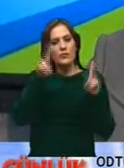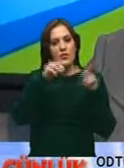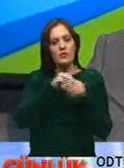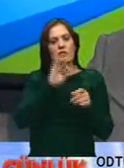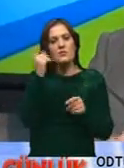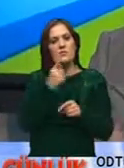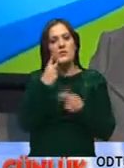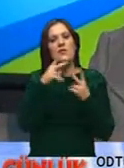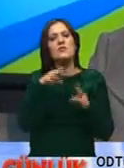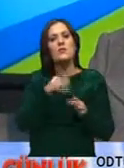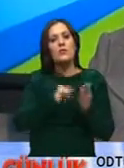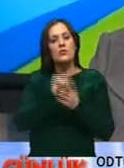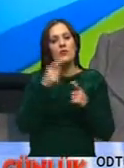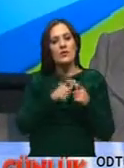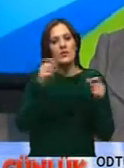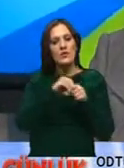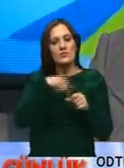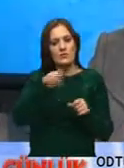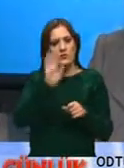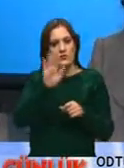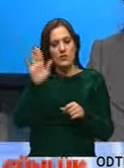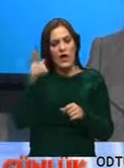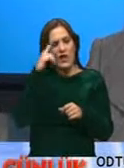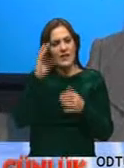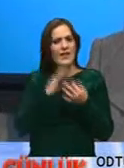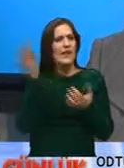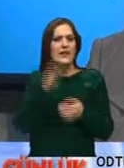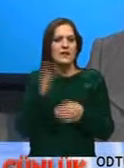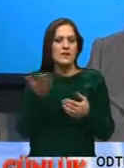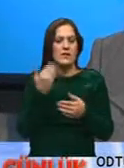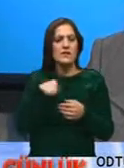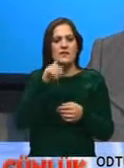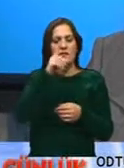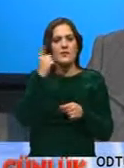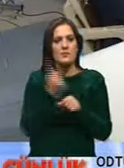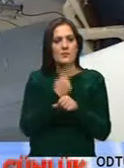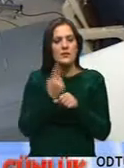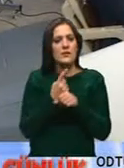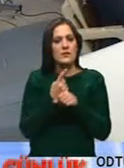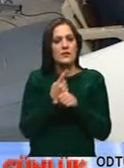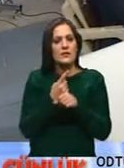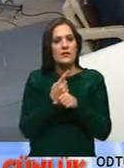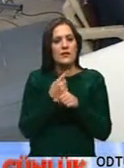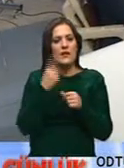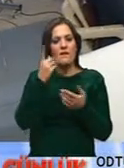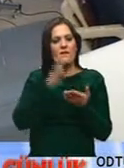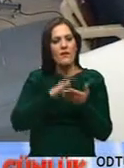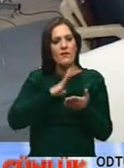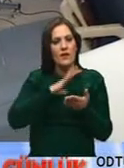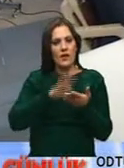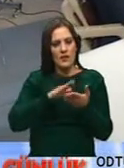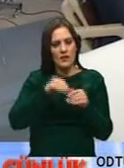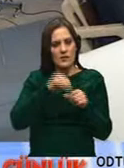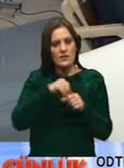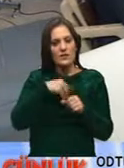şey açıklamadan bütün geliştiricilere gösteriyorsunuz. Akıllarına ne gelirse artık. Sadece bir verimiz var elimizde. Evet, tek bir